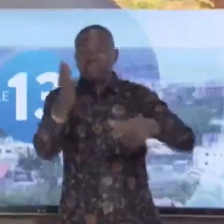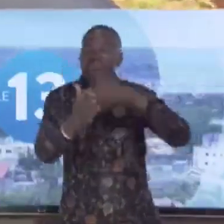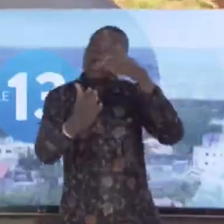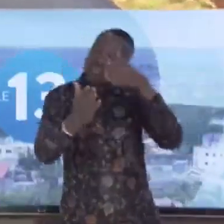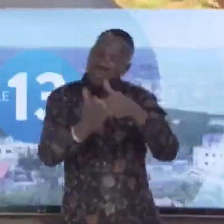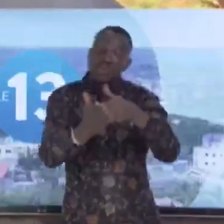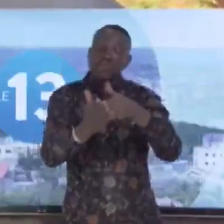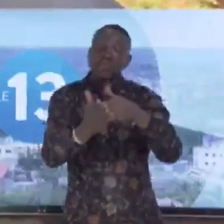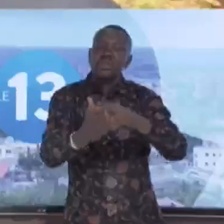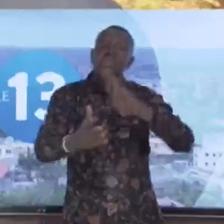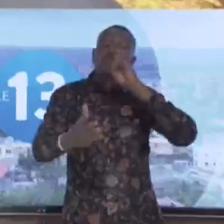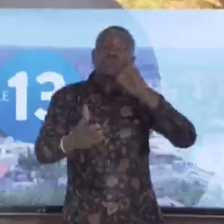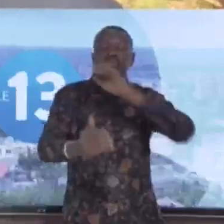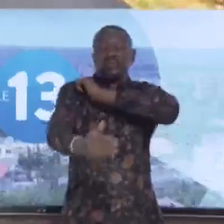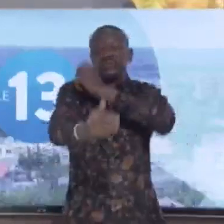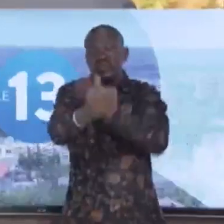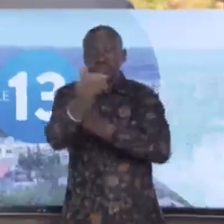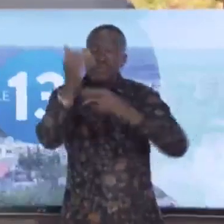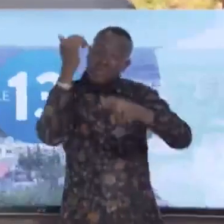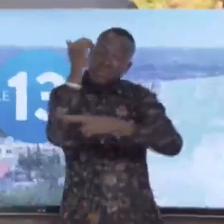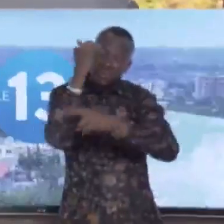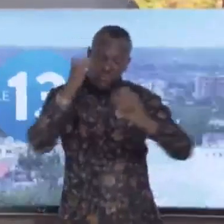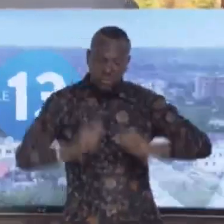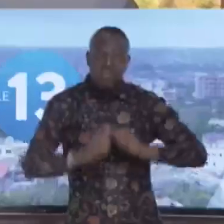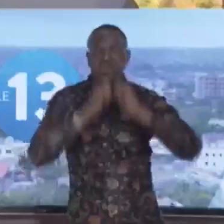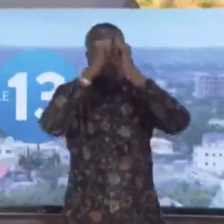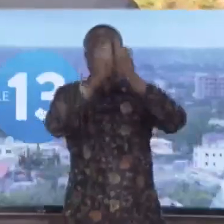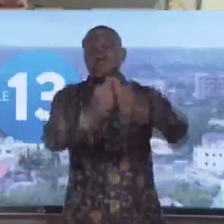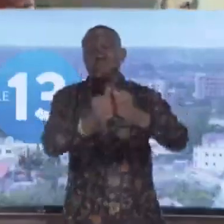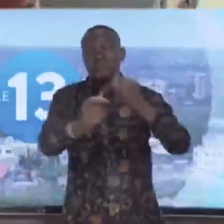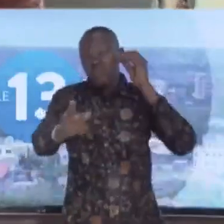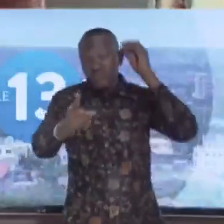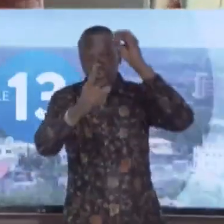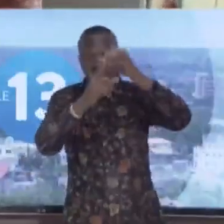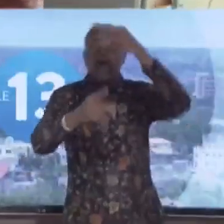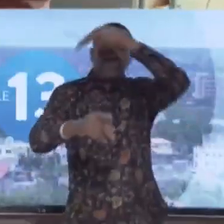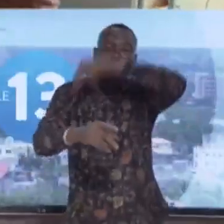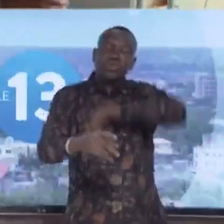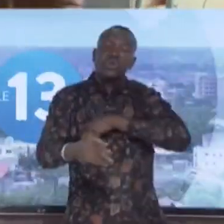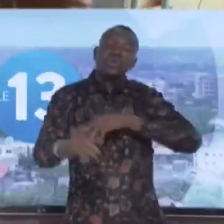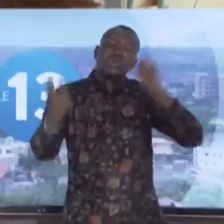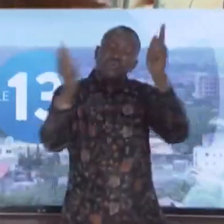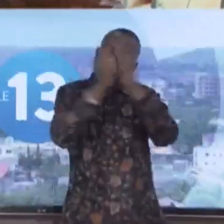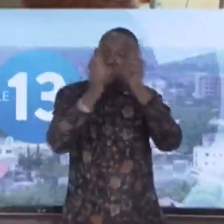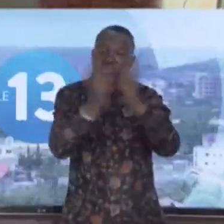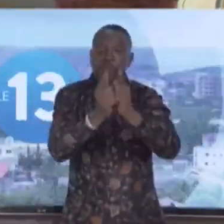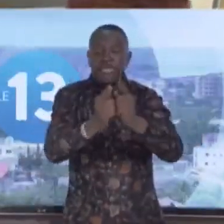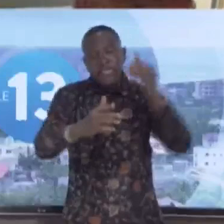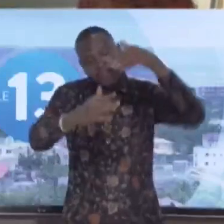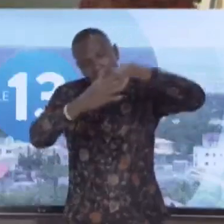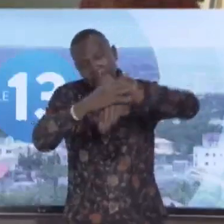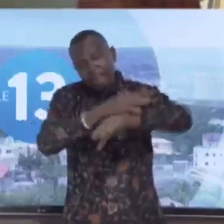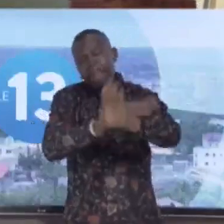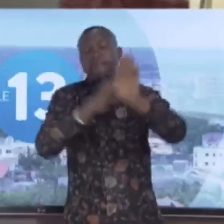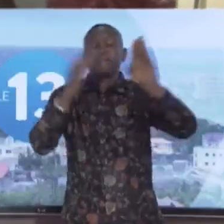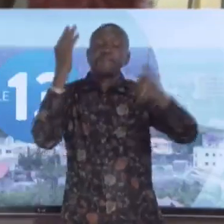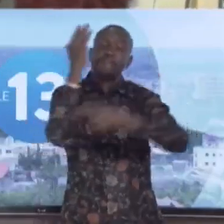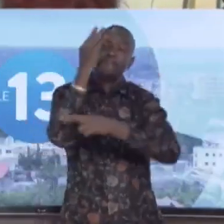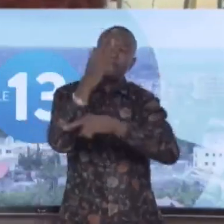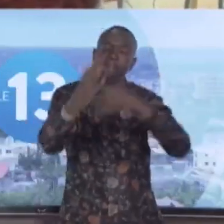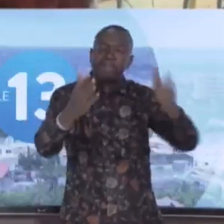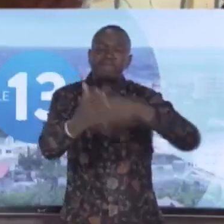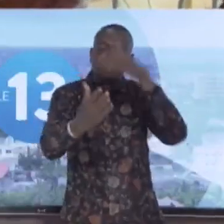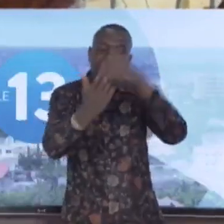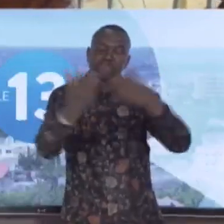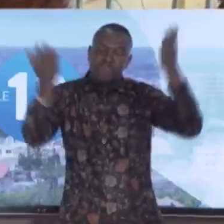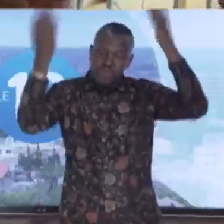que les autorités régionales les accompagnent dans cette noble mission. Cette rencontre dans la région du centre